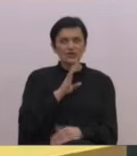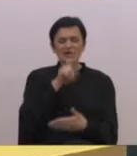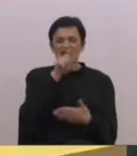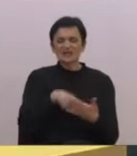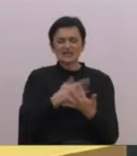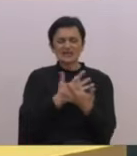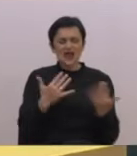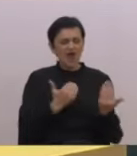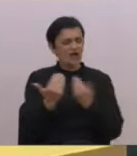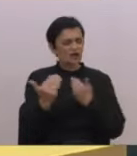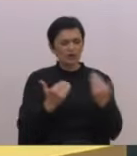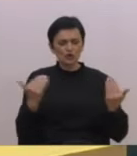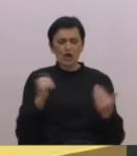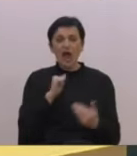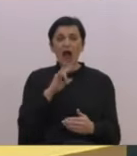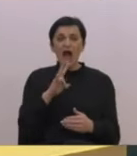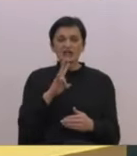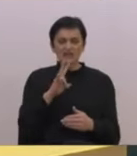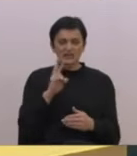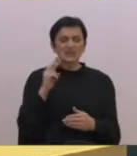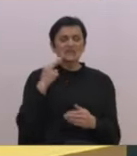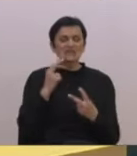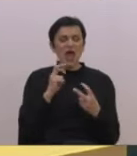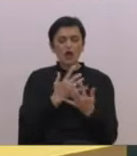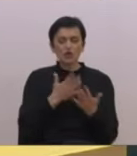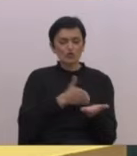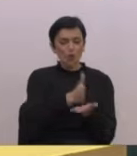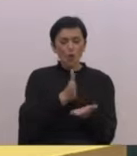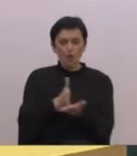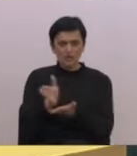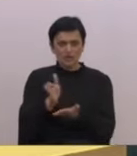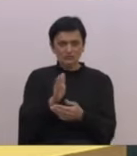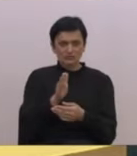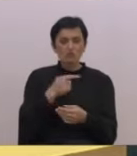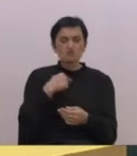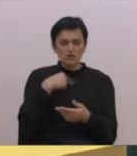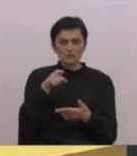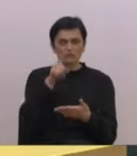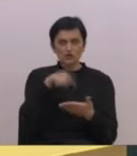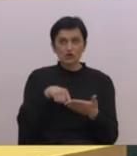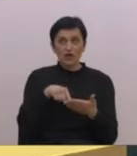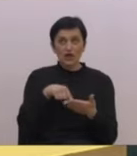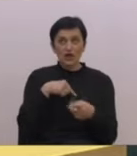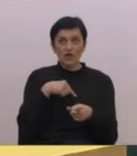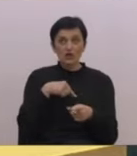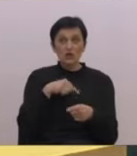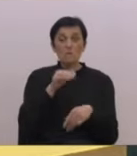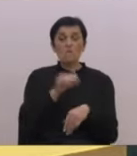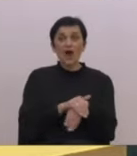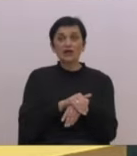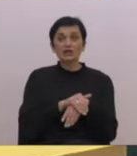რელიგიური რწმენისა, ან თუნდაც სექსუალური ორიენტაციისა, მე ამის მჯერა, მიუხედავად ამისა,